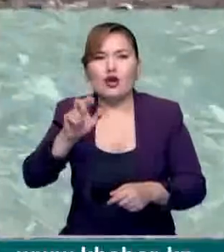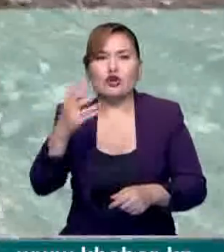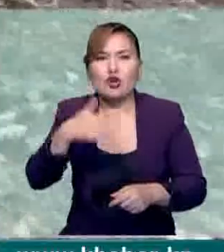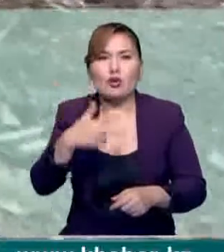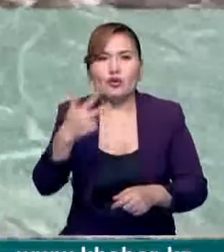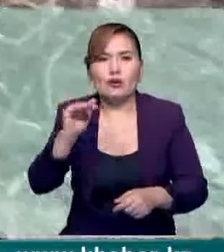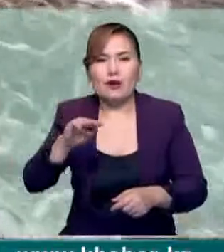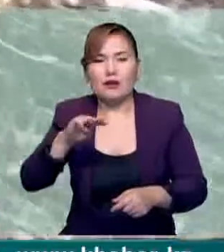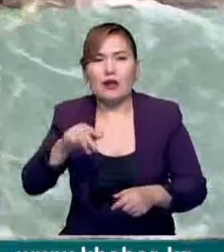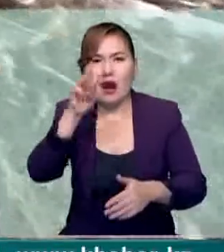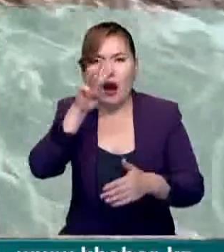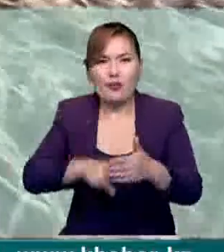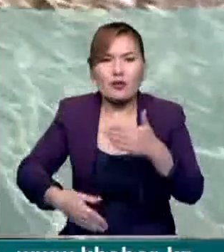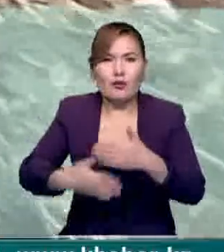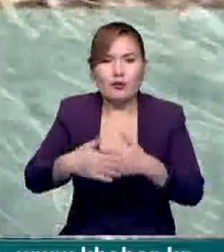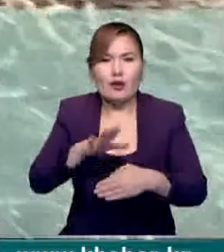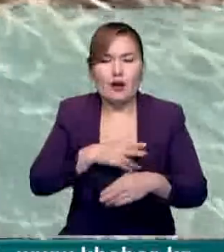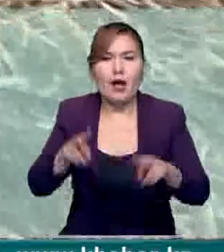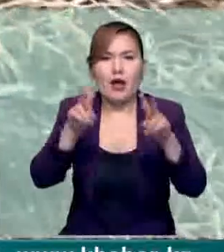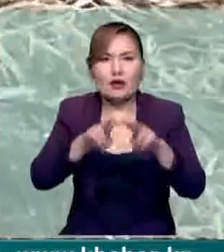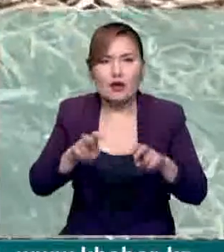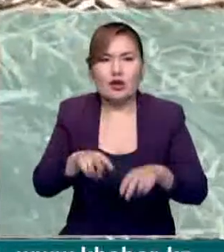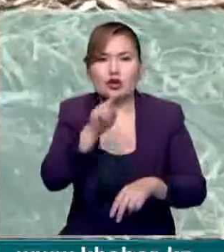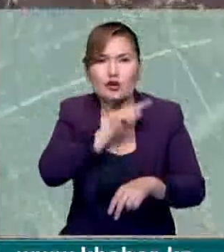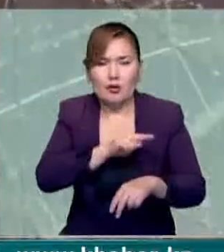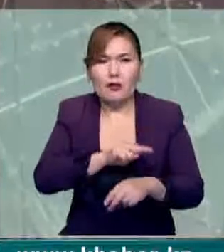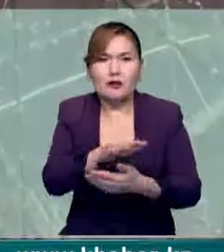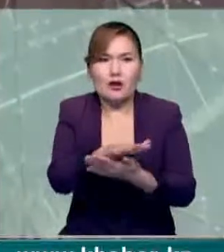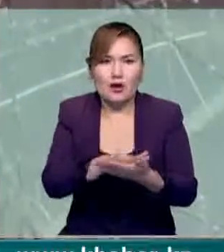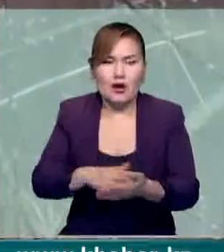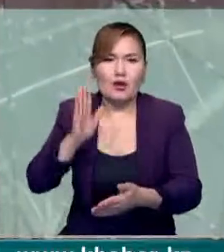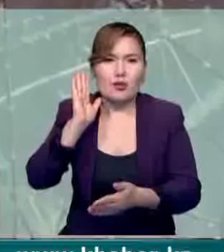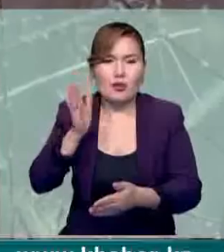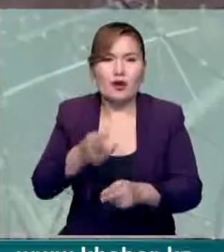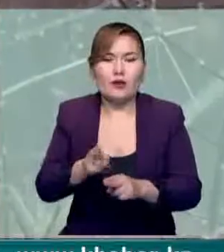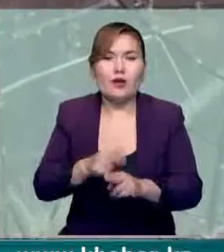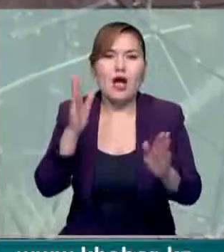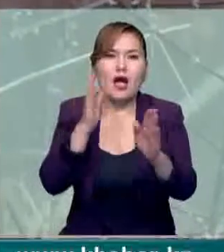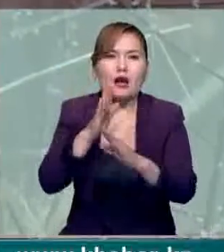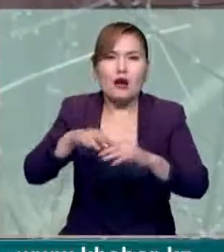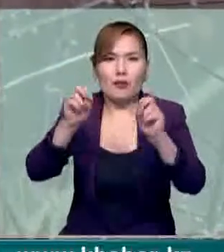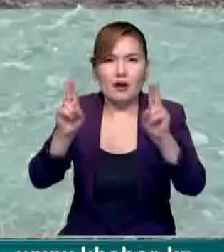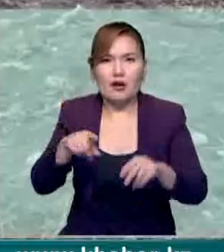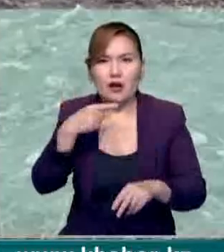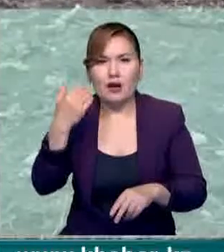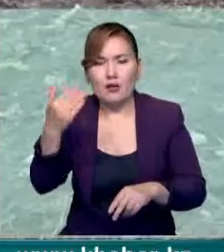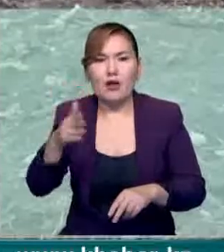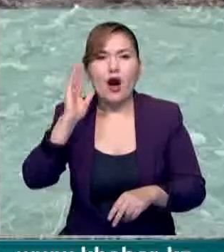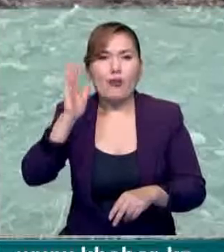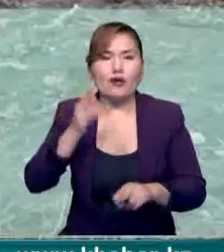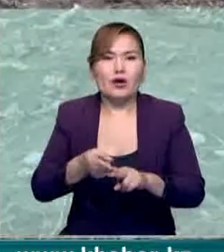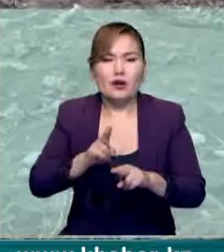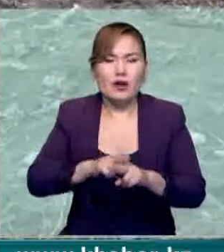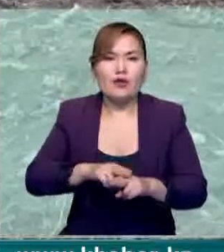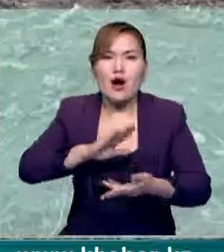астам айыппұл салынды. Мұндай тексеріс жұмыстары алдағы уақытта да жалғасын таппақ. Экология департаментінің қызметкерлері болашақта